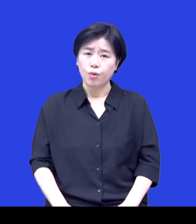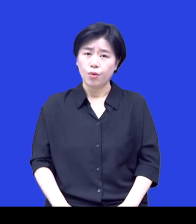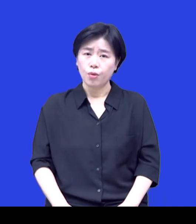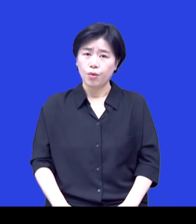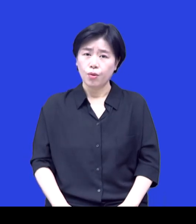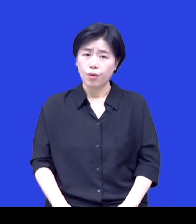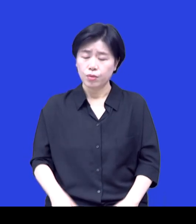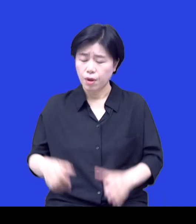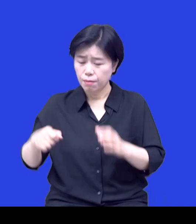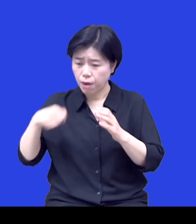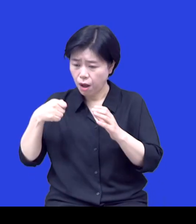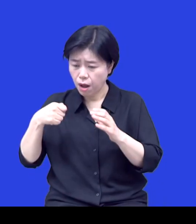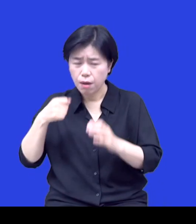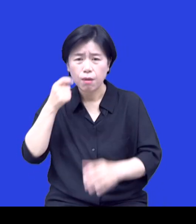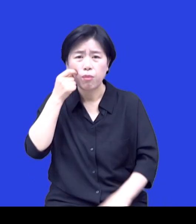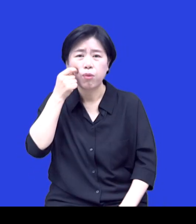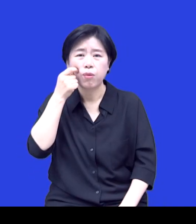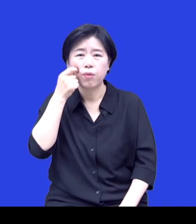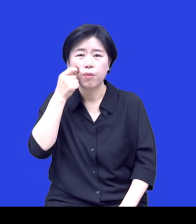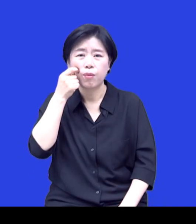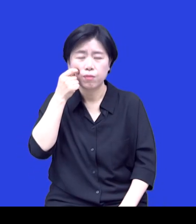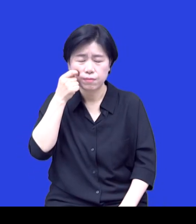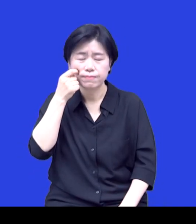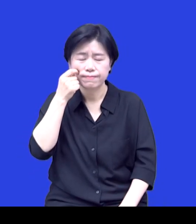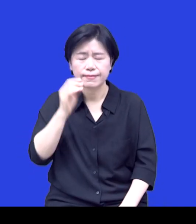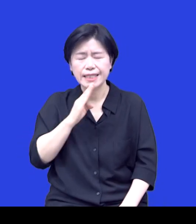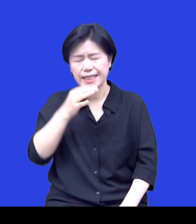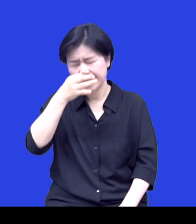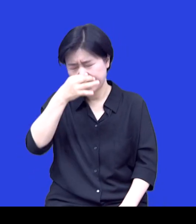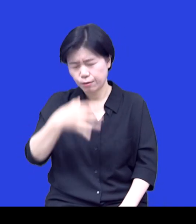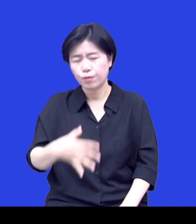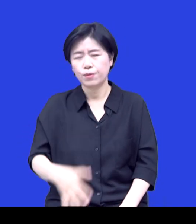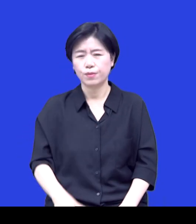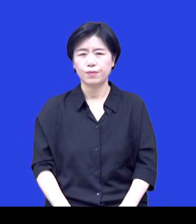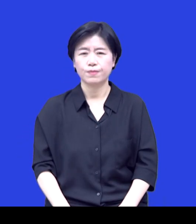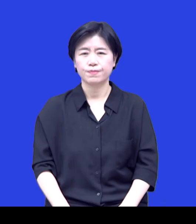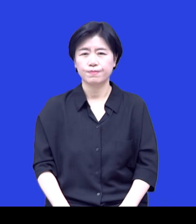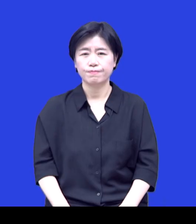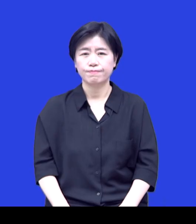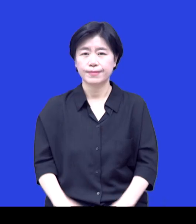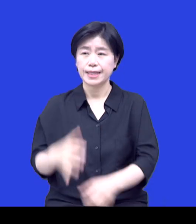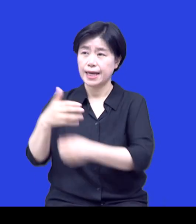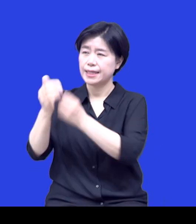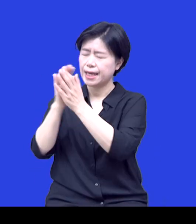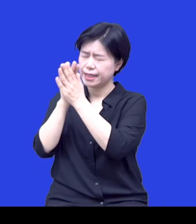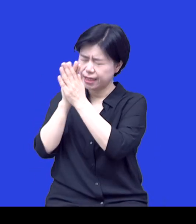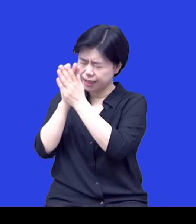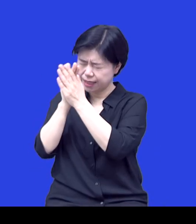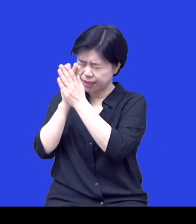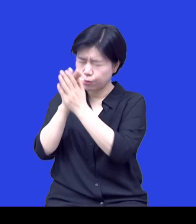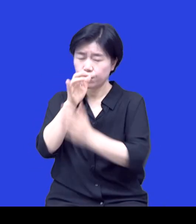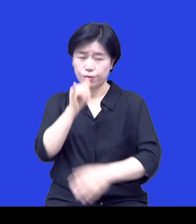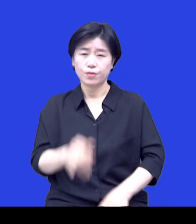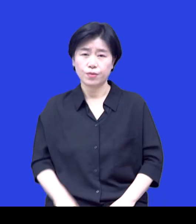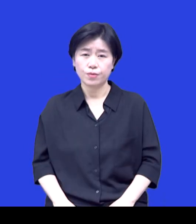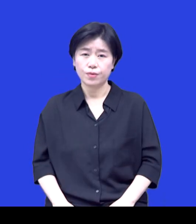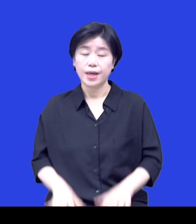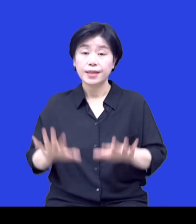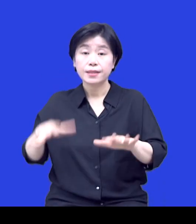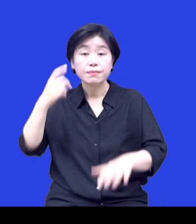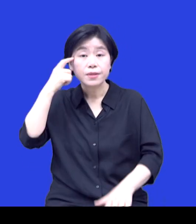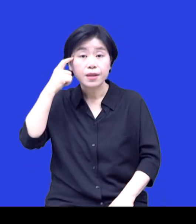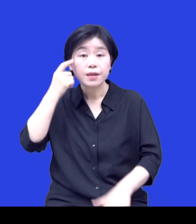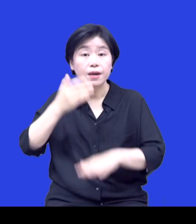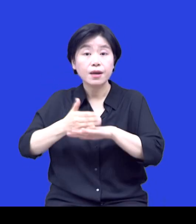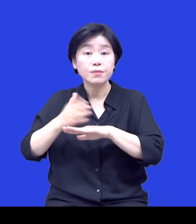못 먹을 정도로 힘들고 하나님 앞에서 기도하고 그랬는데 단 하나 그래도 제가 그래도 지금 감사한 것은 단 한 번도